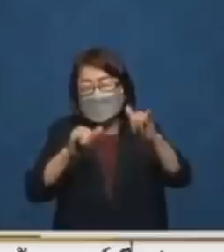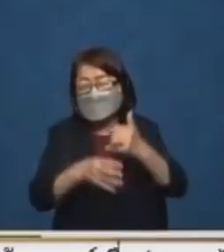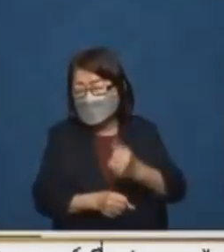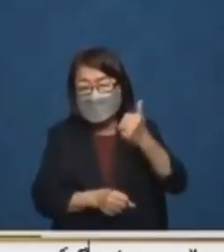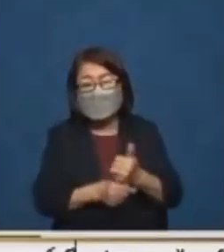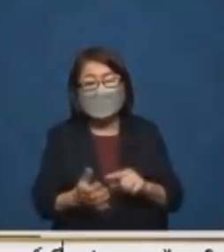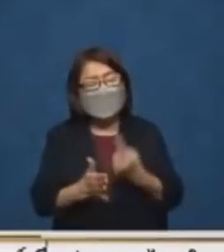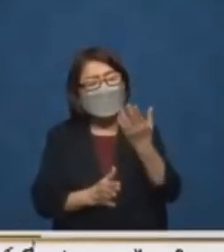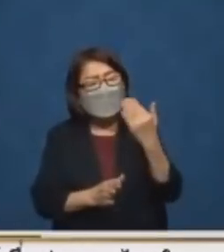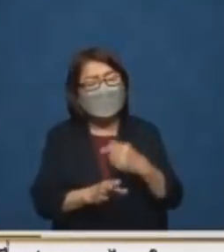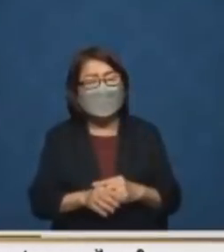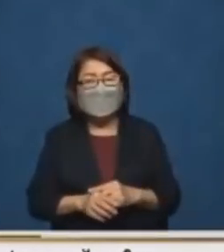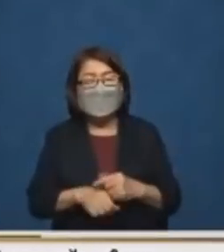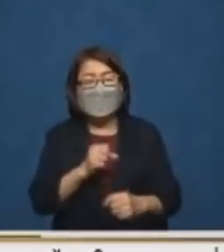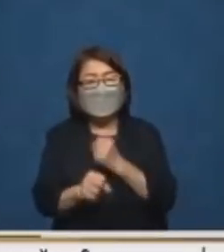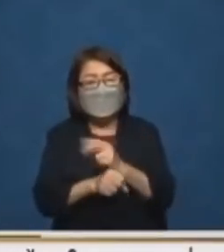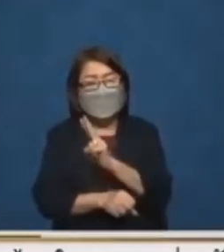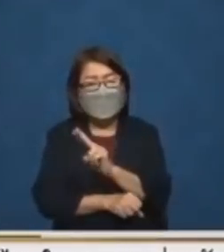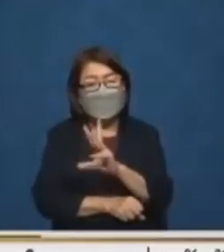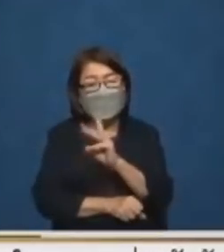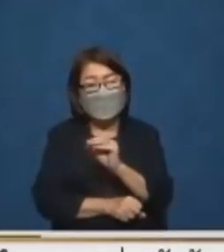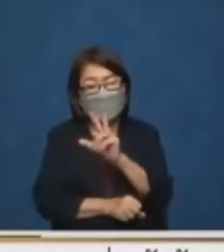โวิเมอประมาณต้นปี 2,563